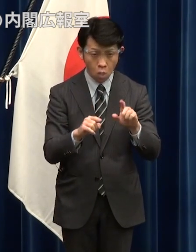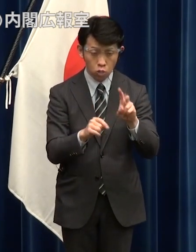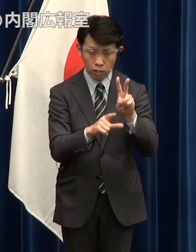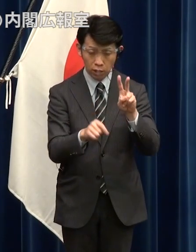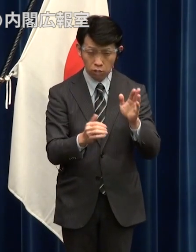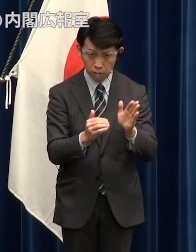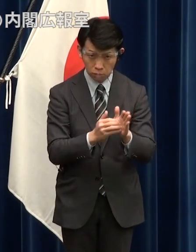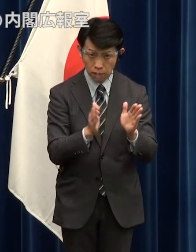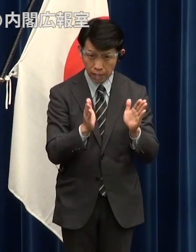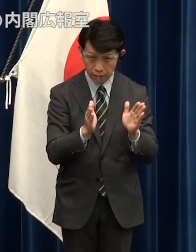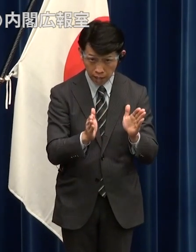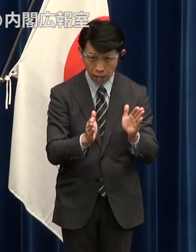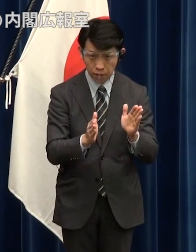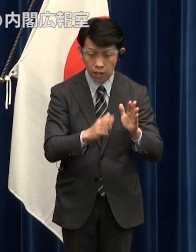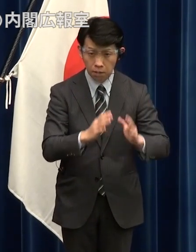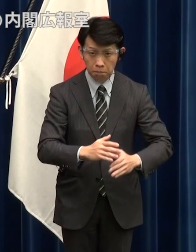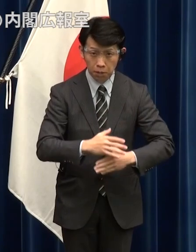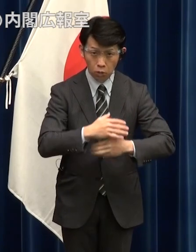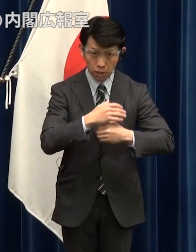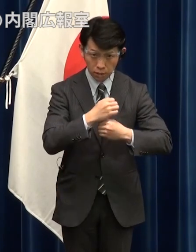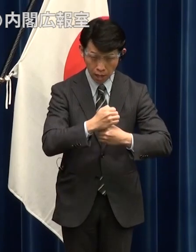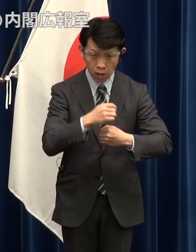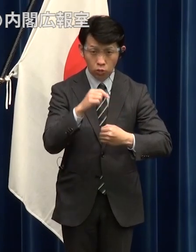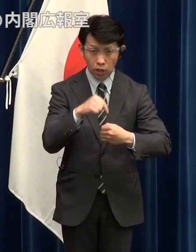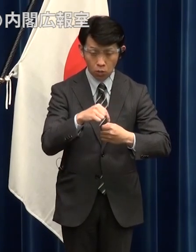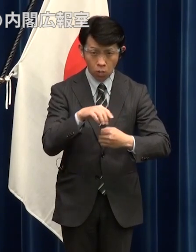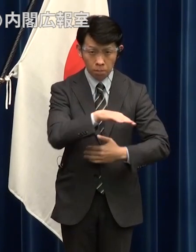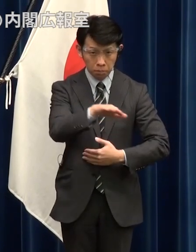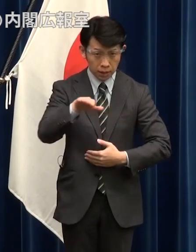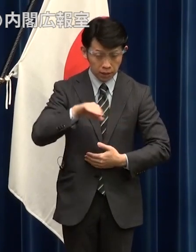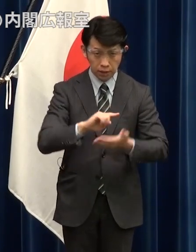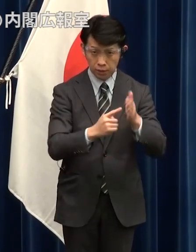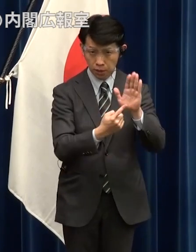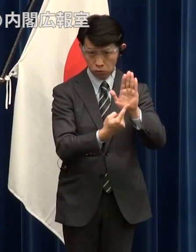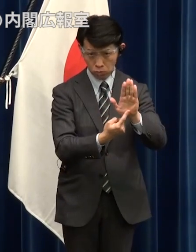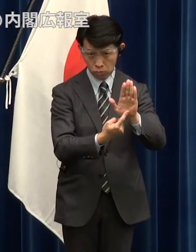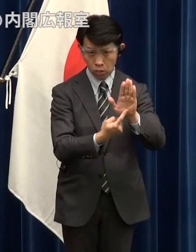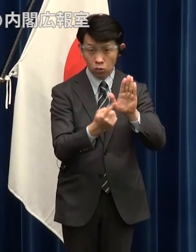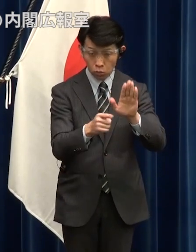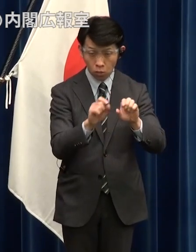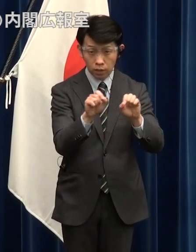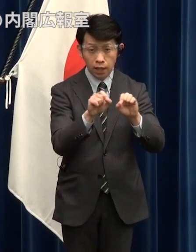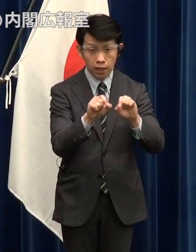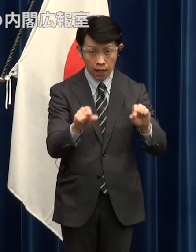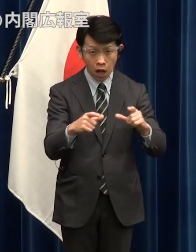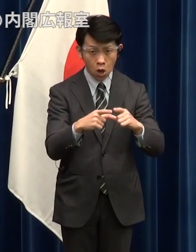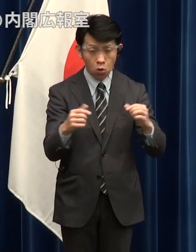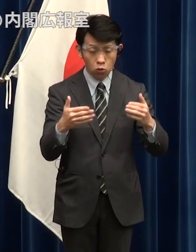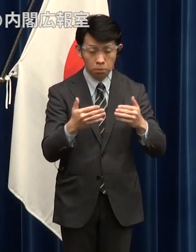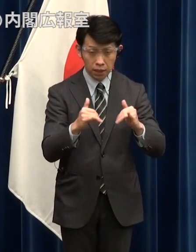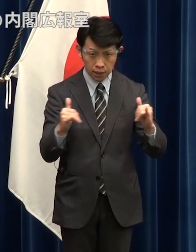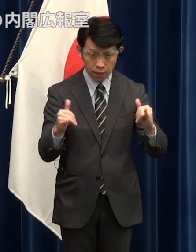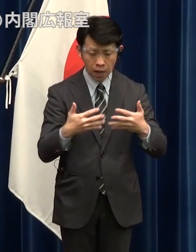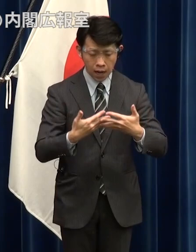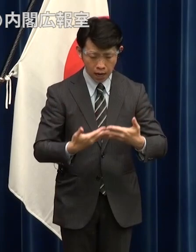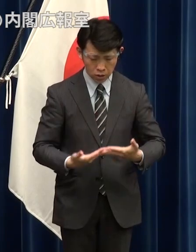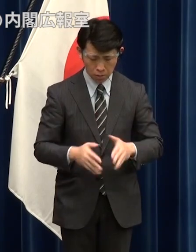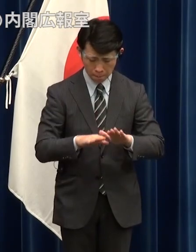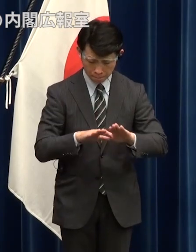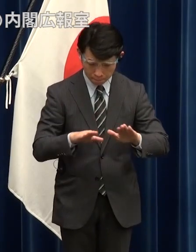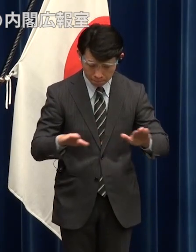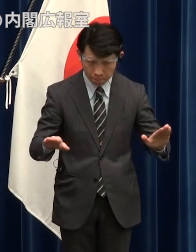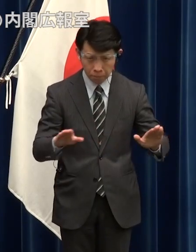て取りまとめ、それを示すことによって国民のこの安心安全につなげていきたい